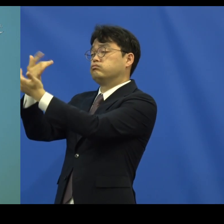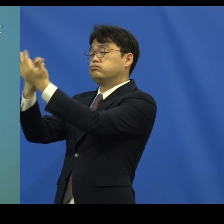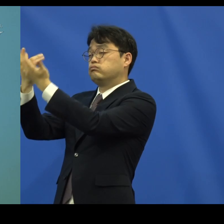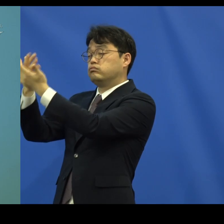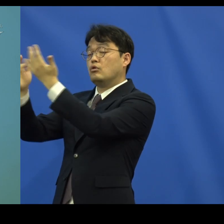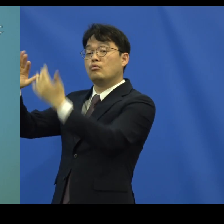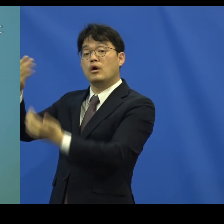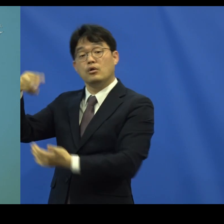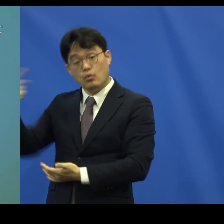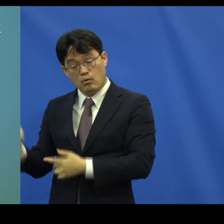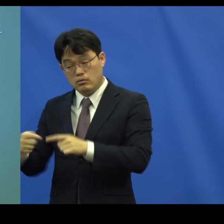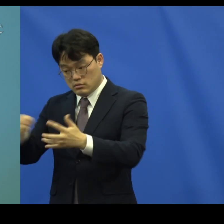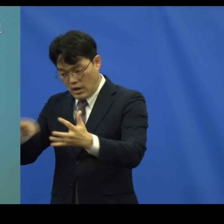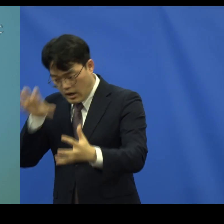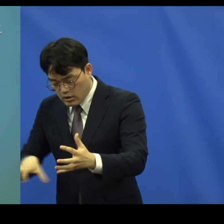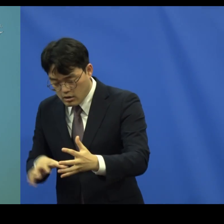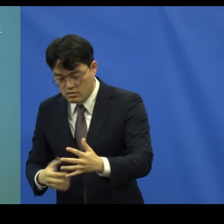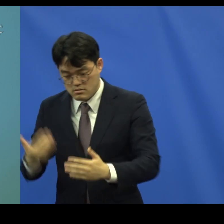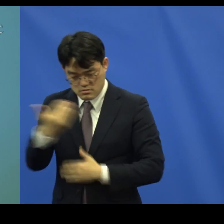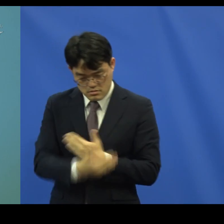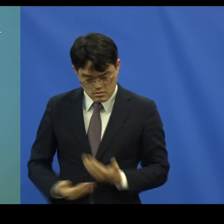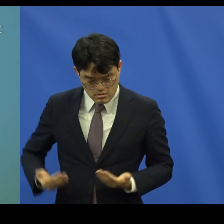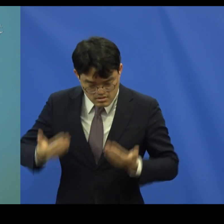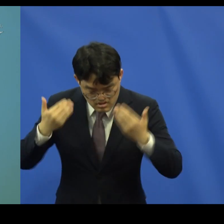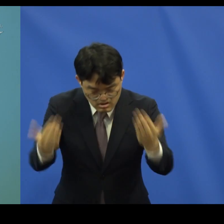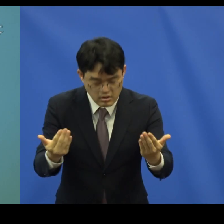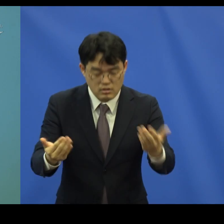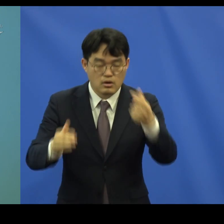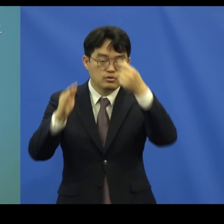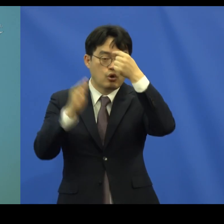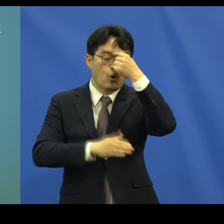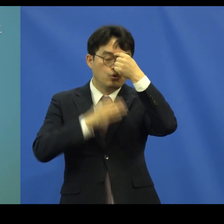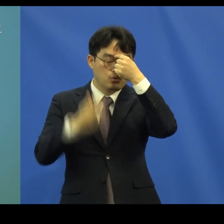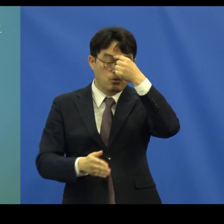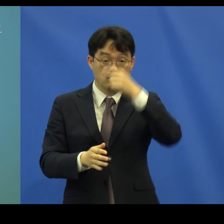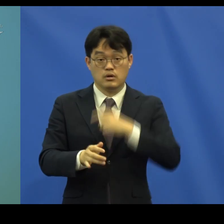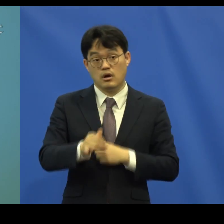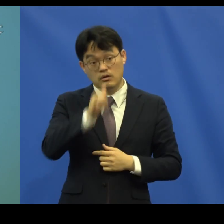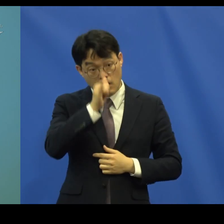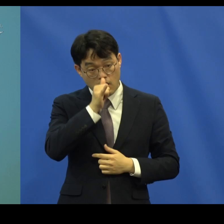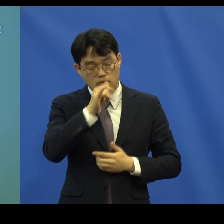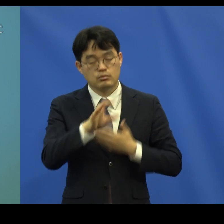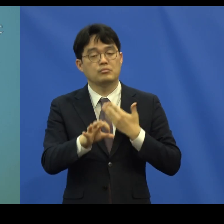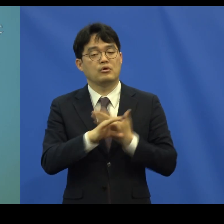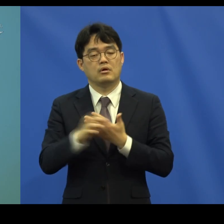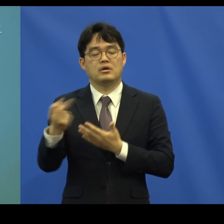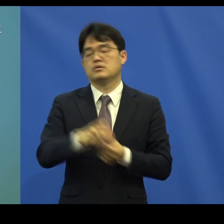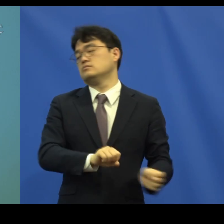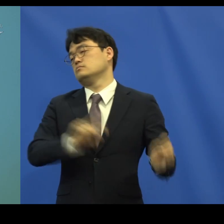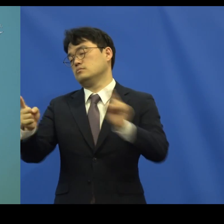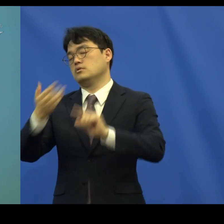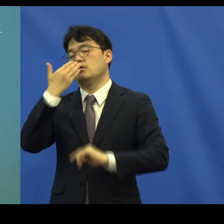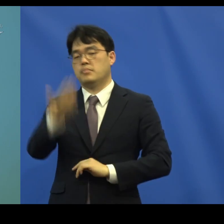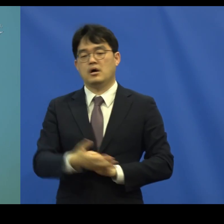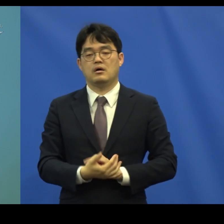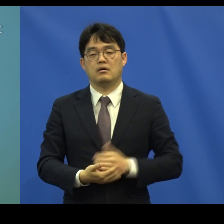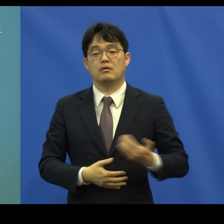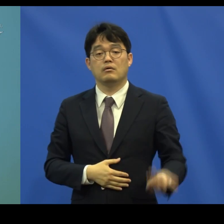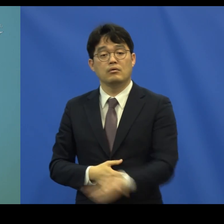아니에요. 교회는 건물이 아니기 때문에. 교회는 조직체도 아니에요. 교회는